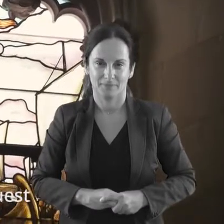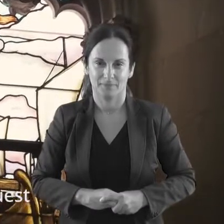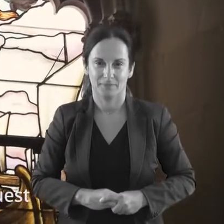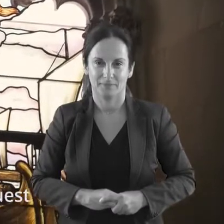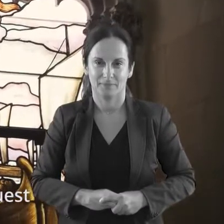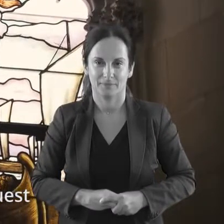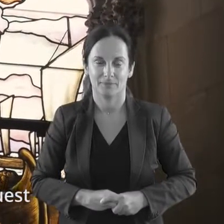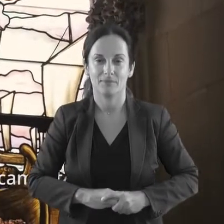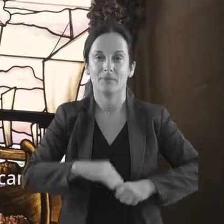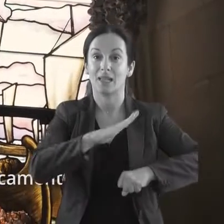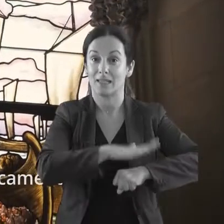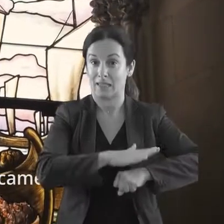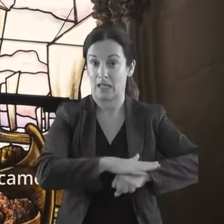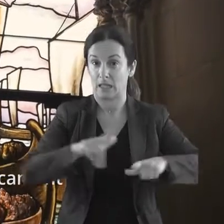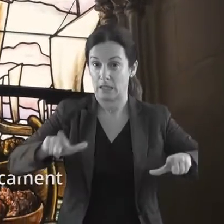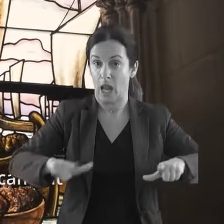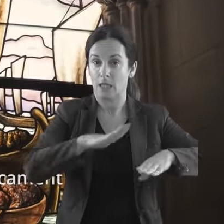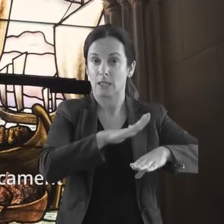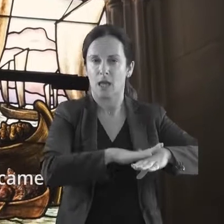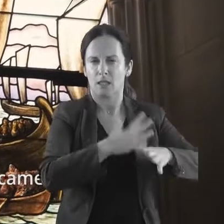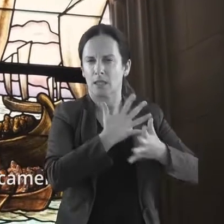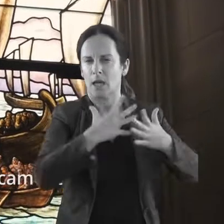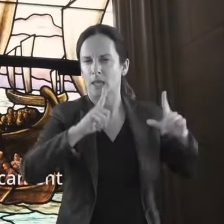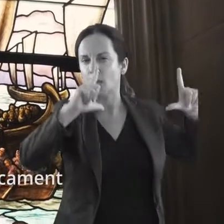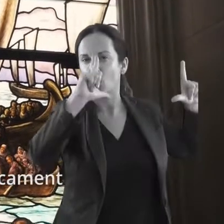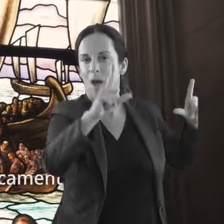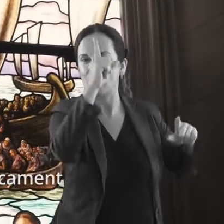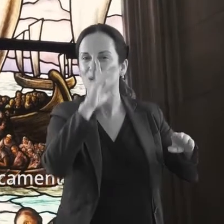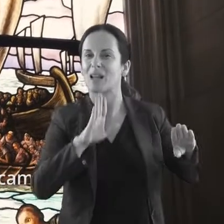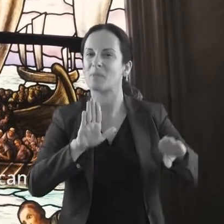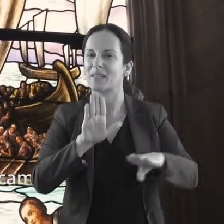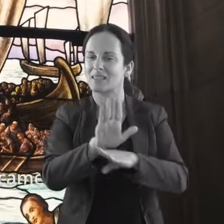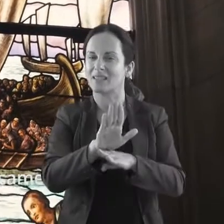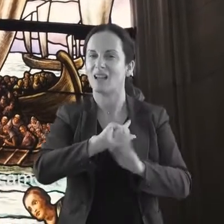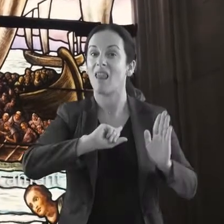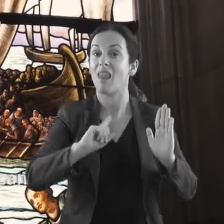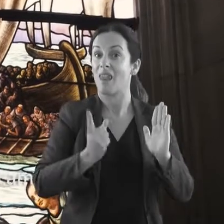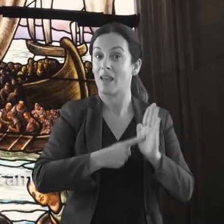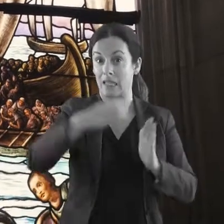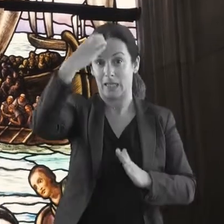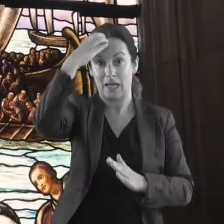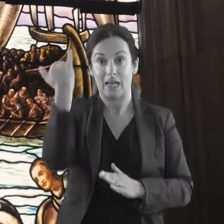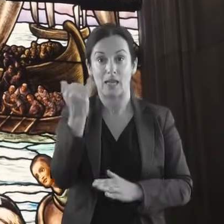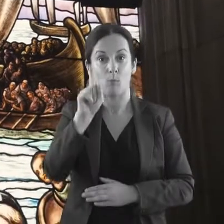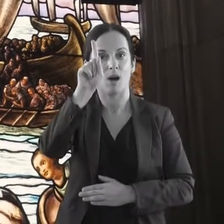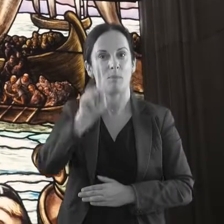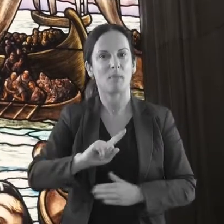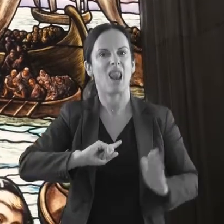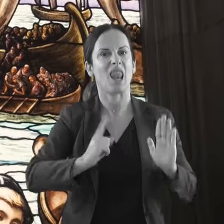rei. Aquest, en concret, fa referència al desembarcament a Santa Ponça.